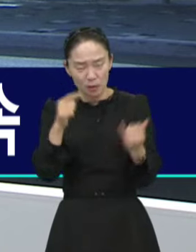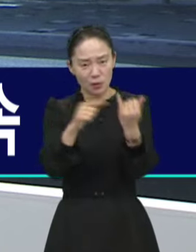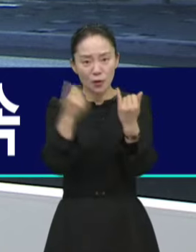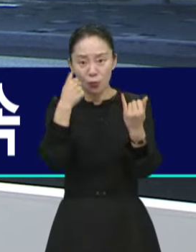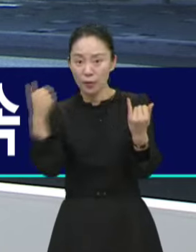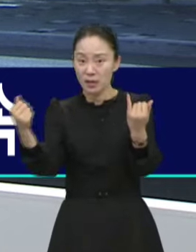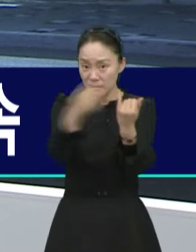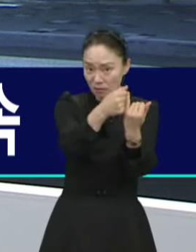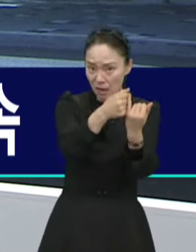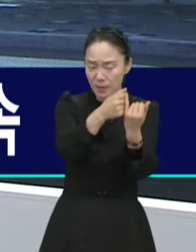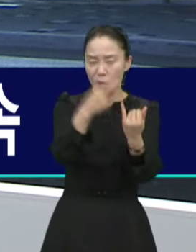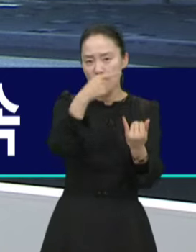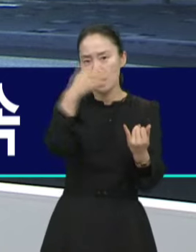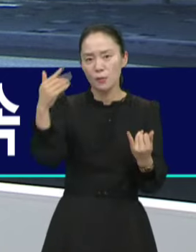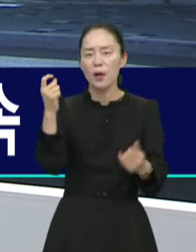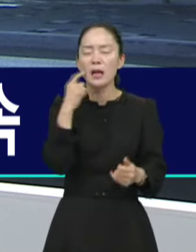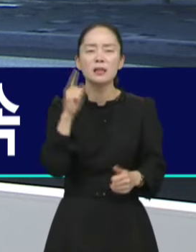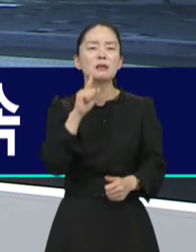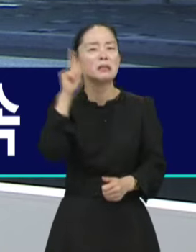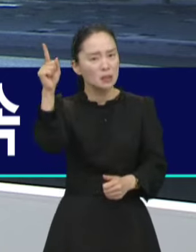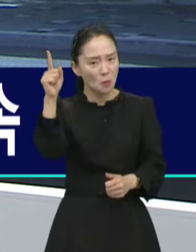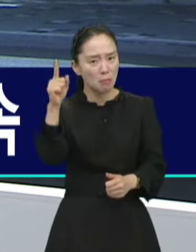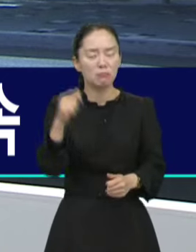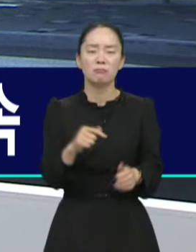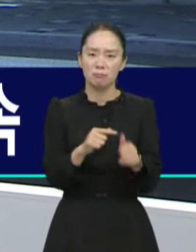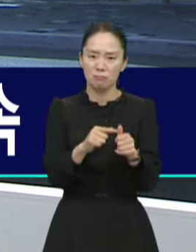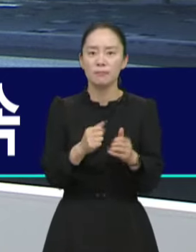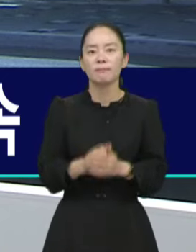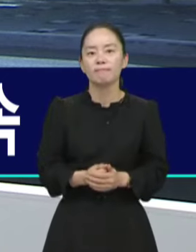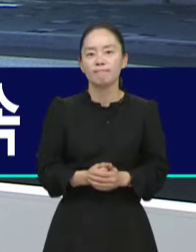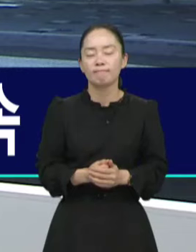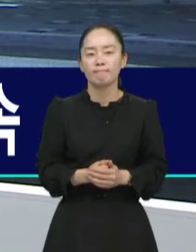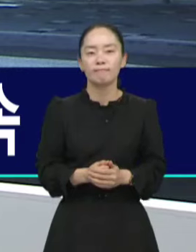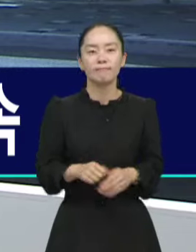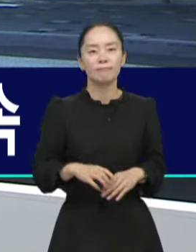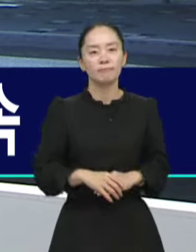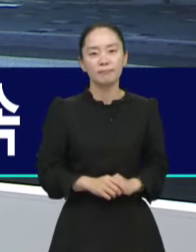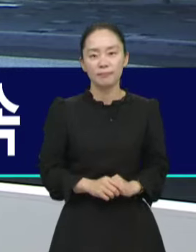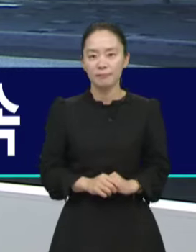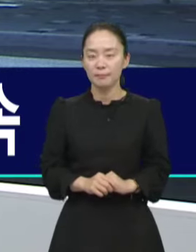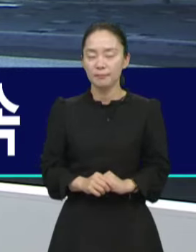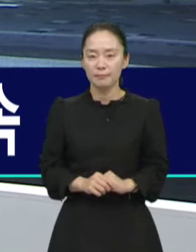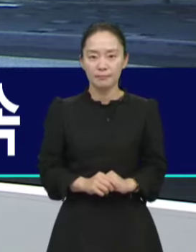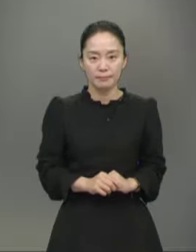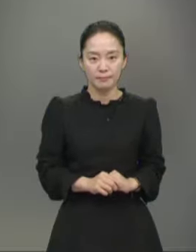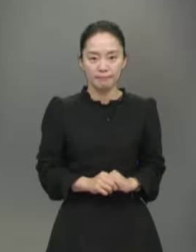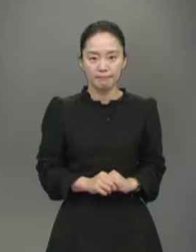당했다며 119에 허위 신고를 하기도 했습니다 이수복 기자의 단독보도입니다